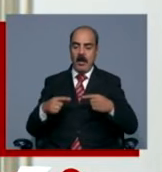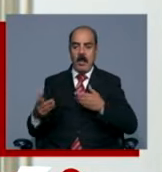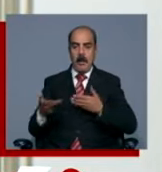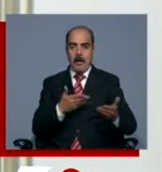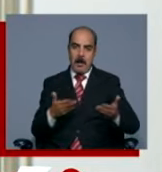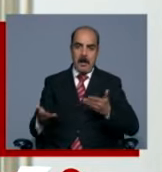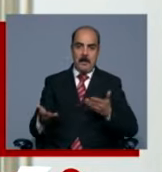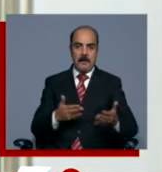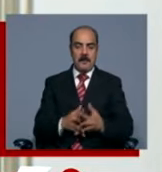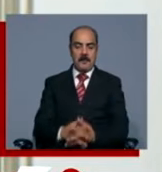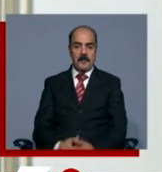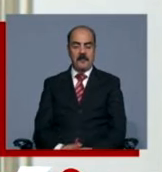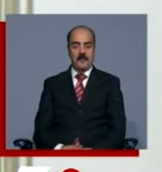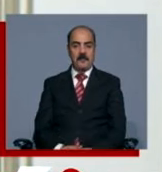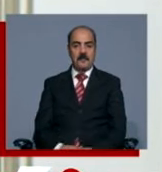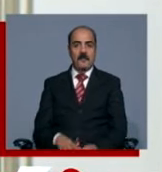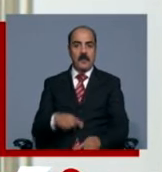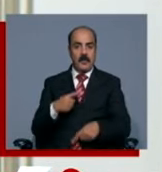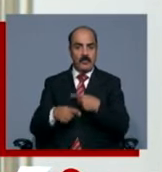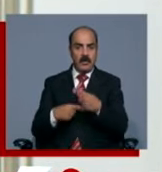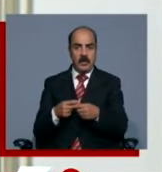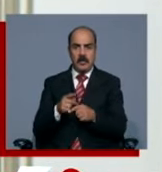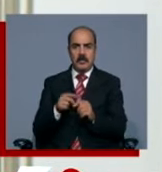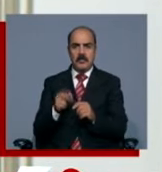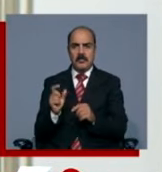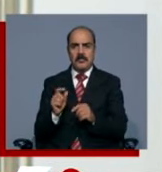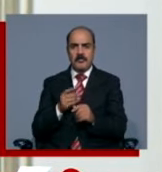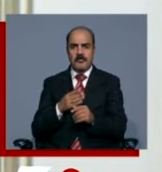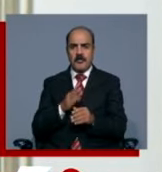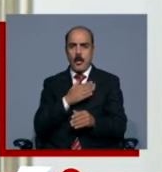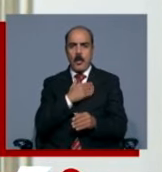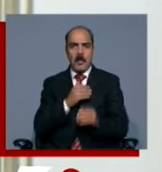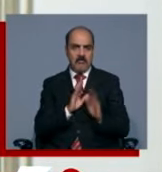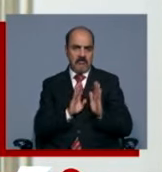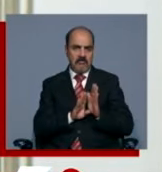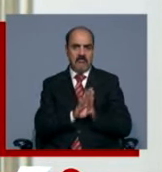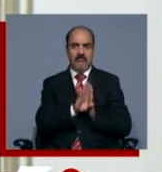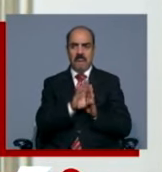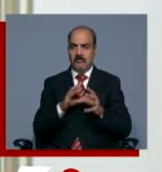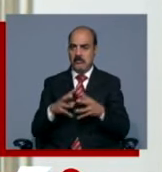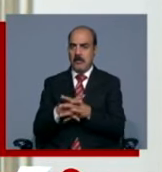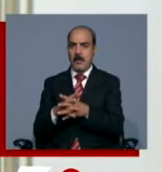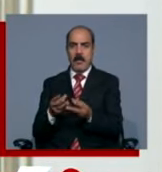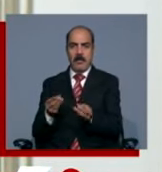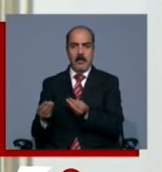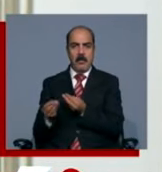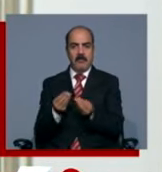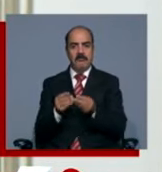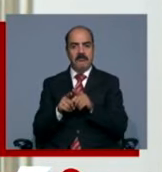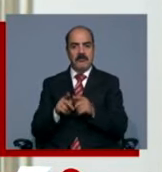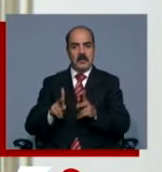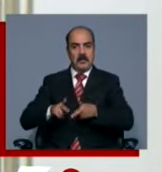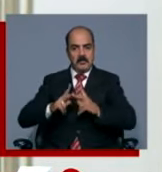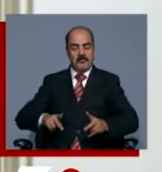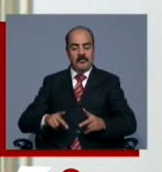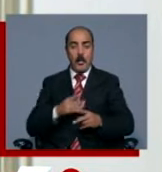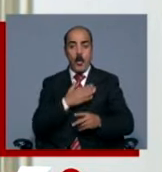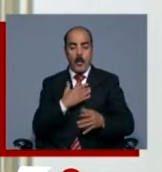الخاص، ومواصلة تنفيذ برنامج الطروحات الحكومية في إطار وثيقة ملكية